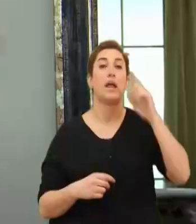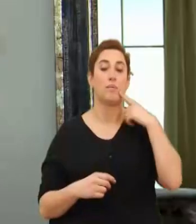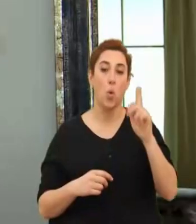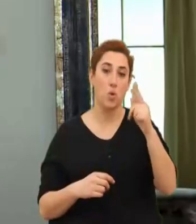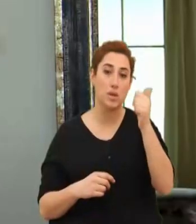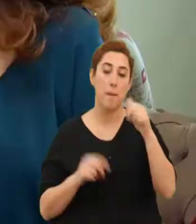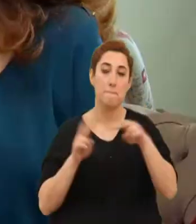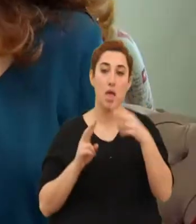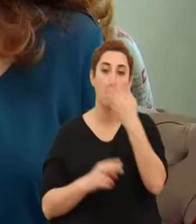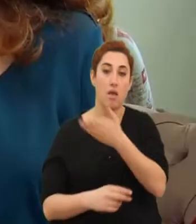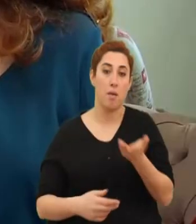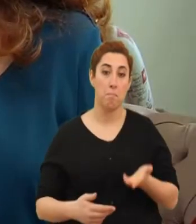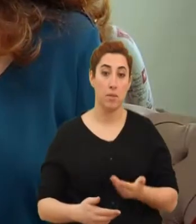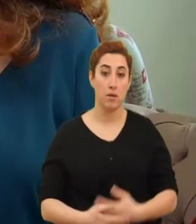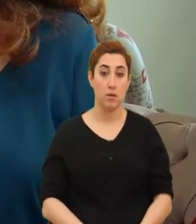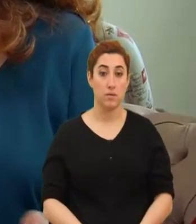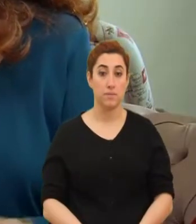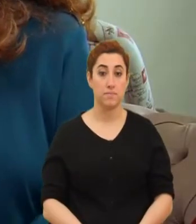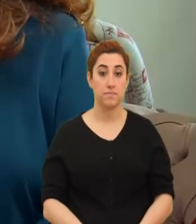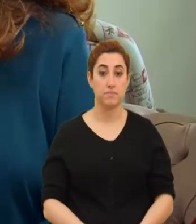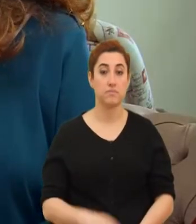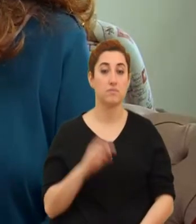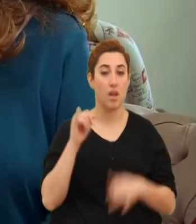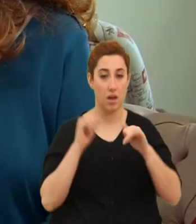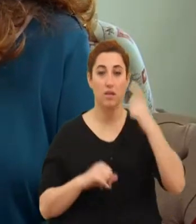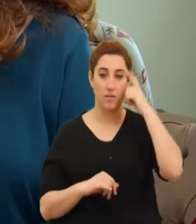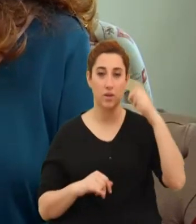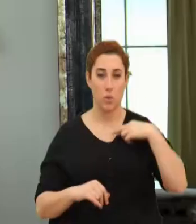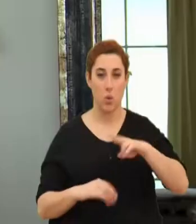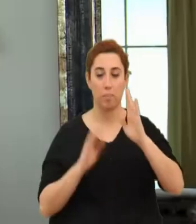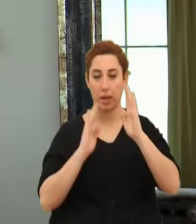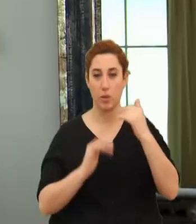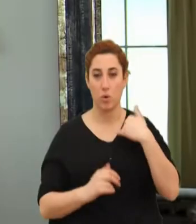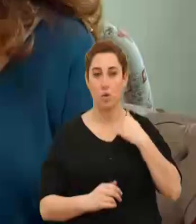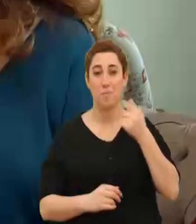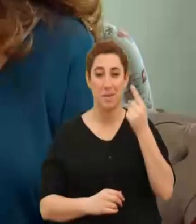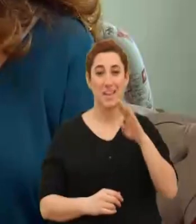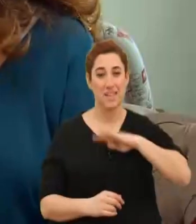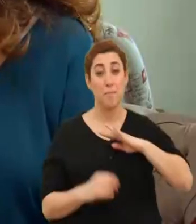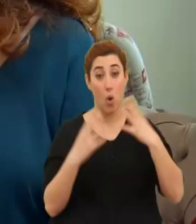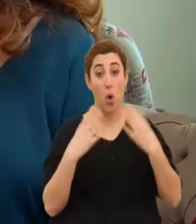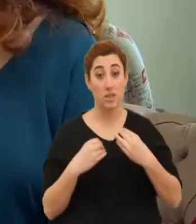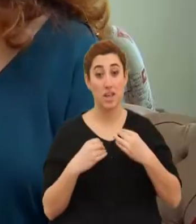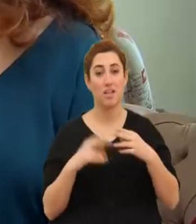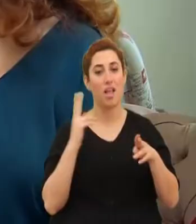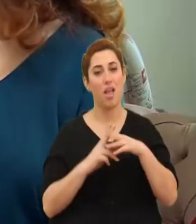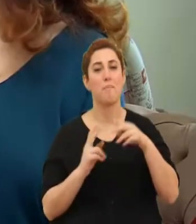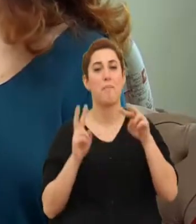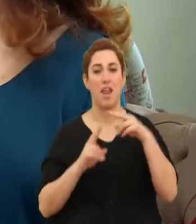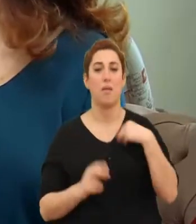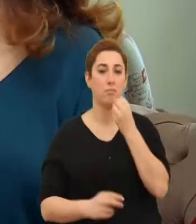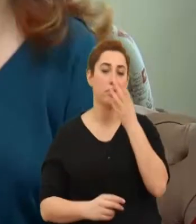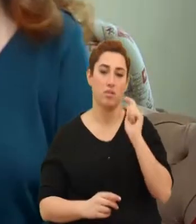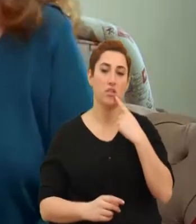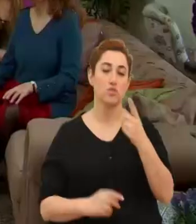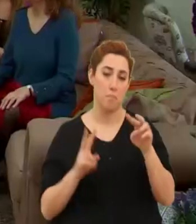diyor, o zaman geriye kalıyor Meryem. Aynı mantıkla ilerliyordum. Azıcık sabırlı olsaydın çat diye Meryem